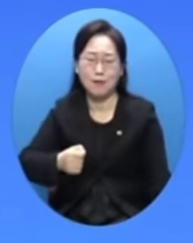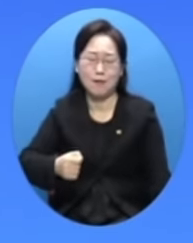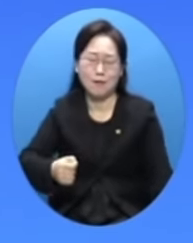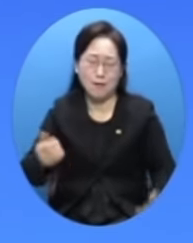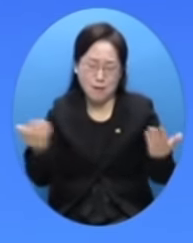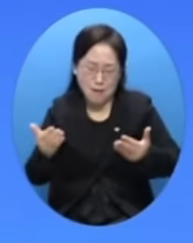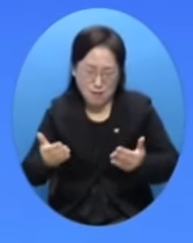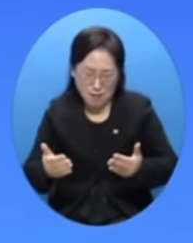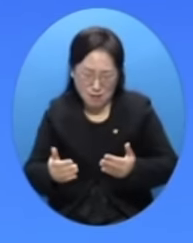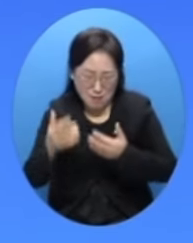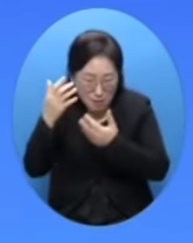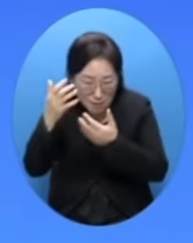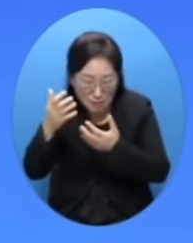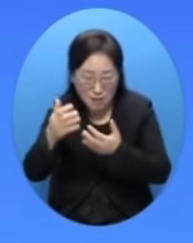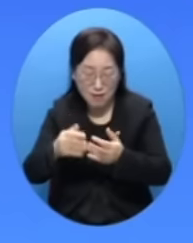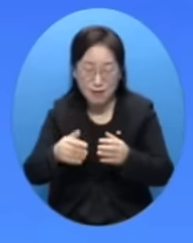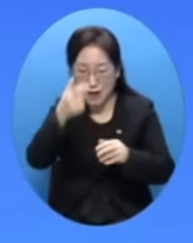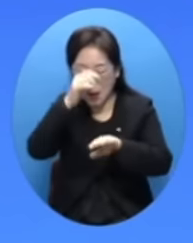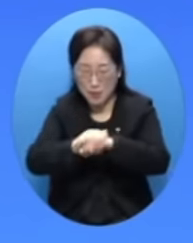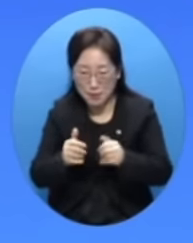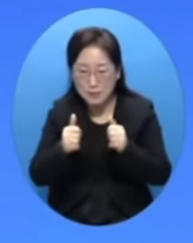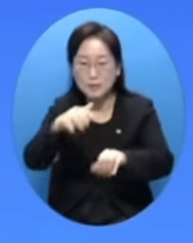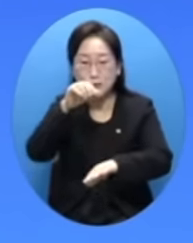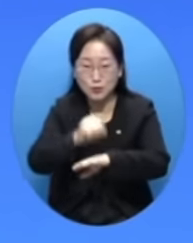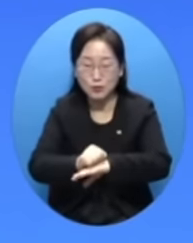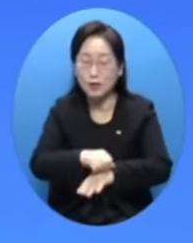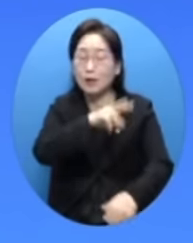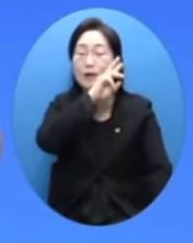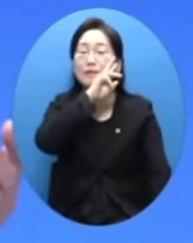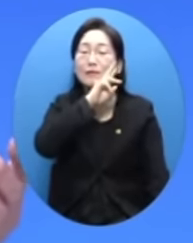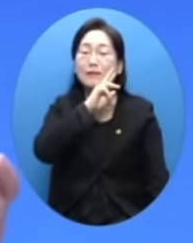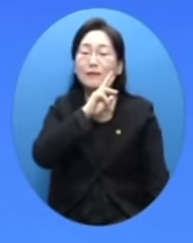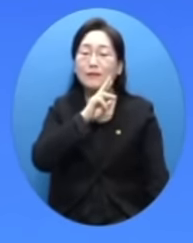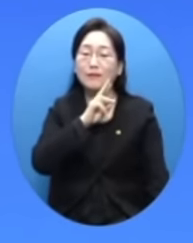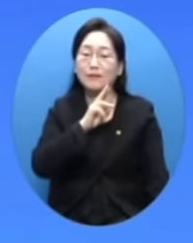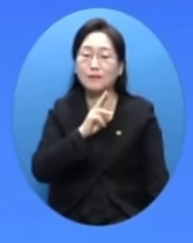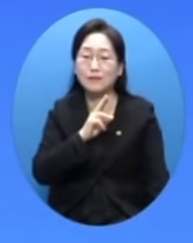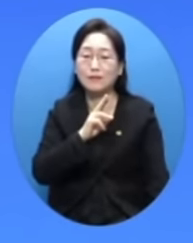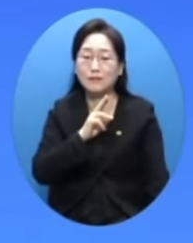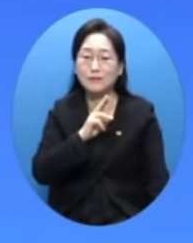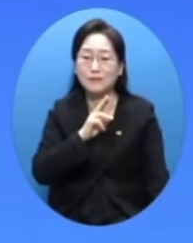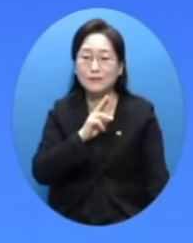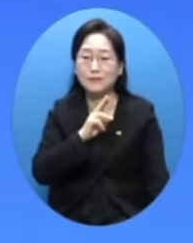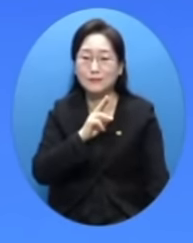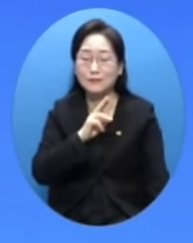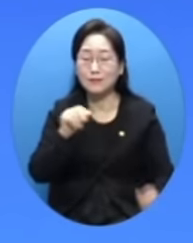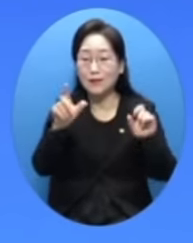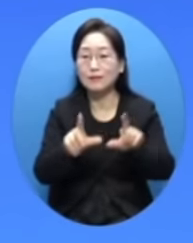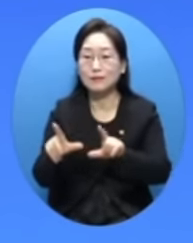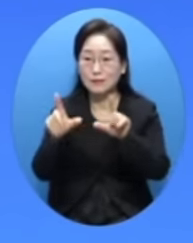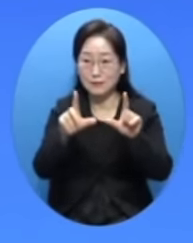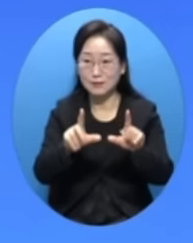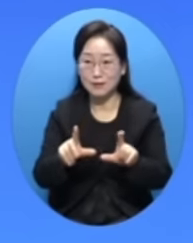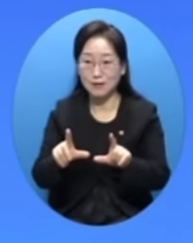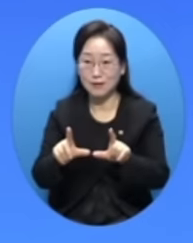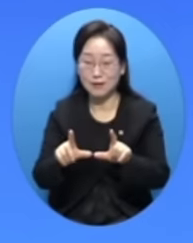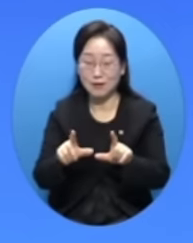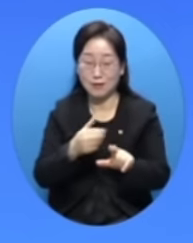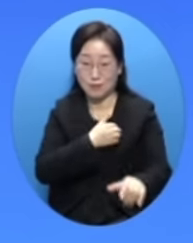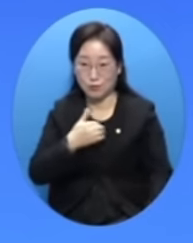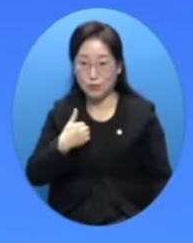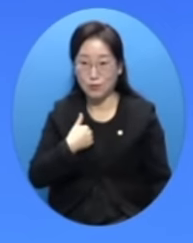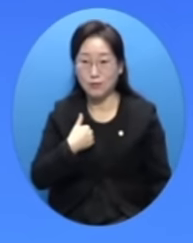열심히 하다가 좀 뭔가 편해지고 그 삶에 풍요함